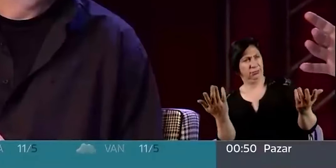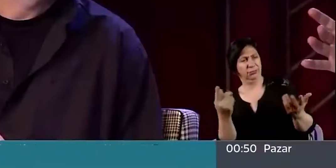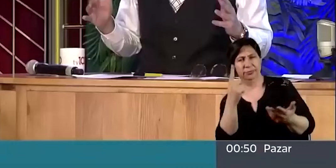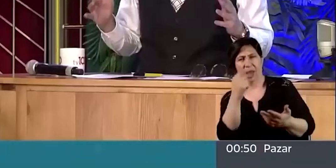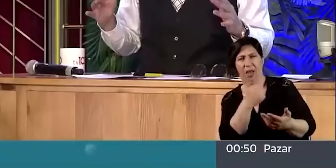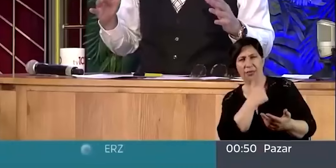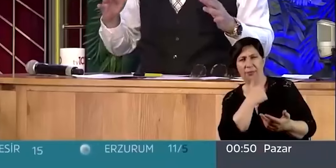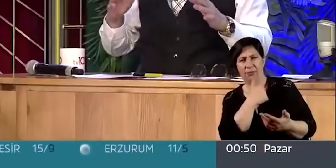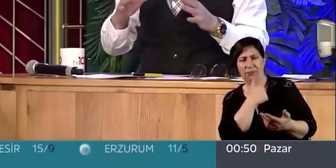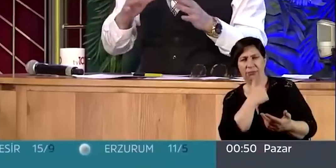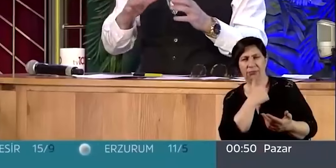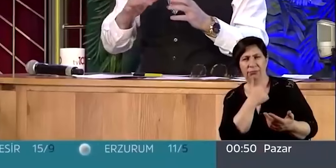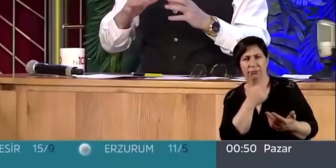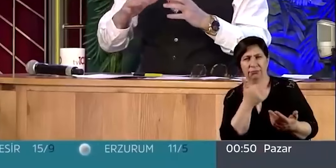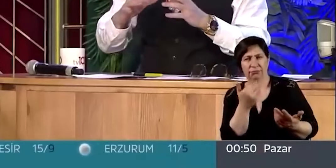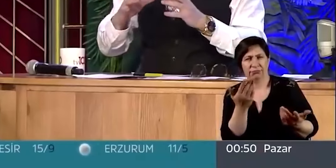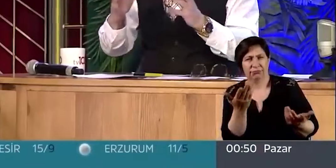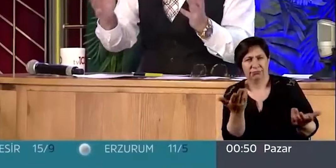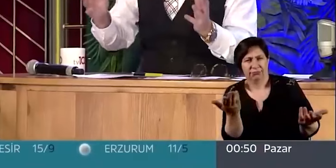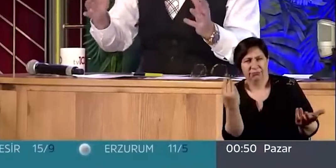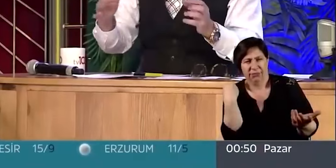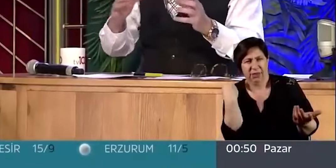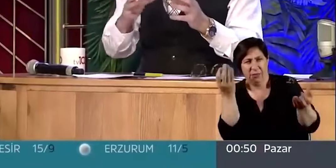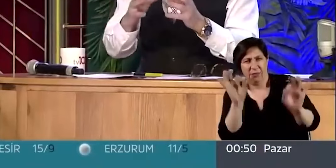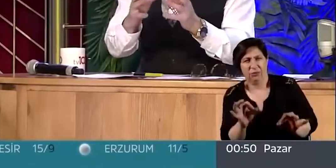adam daha